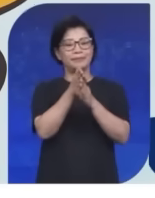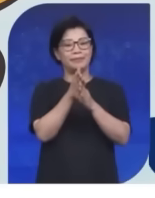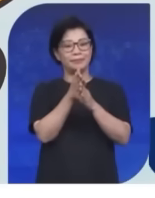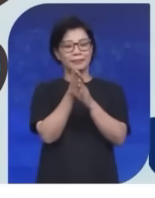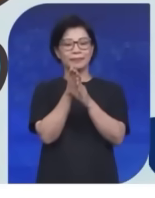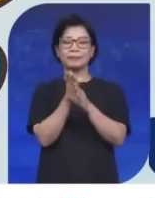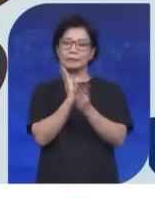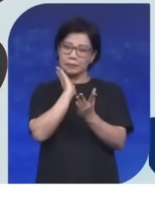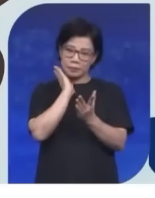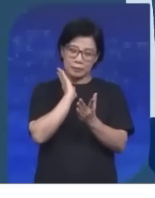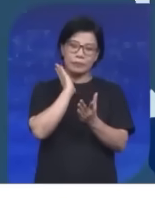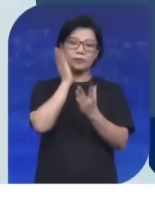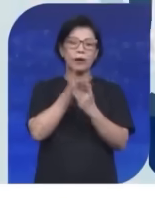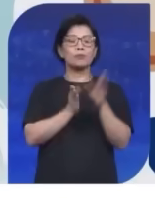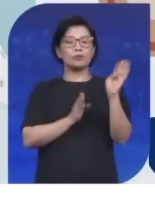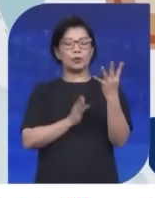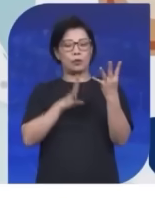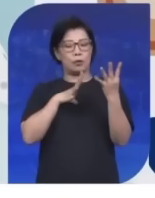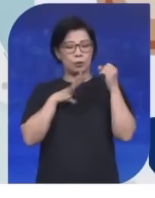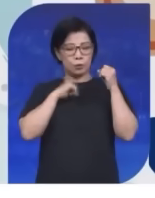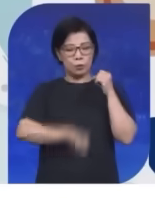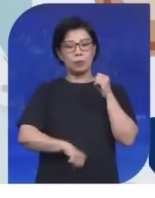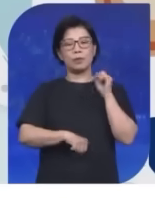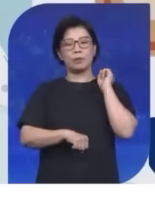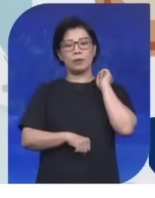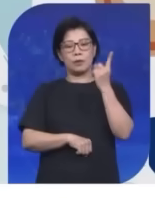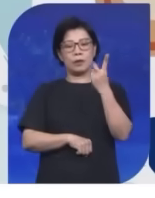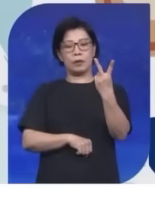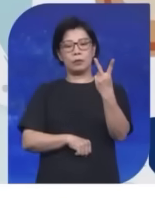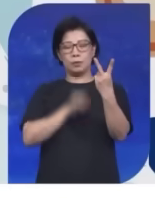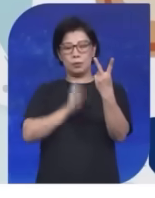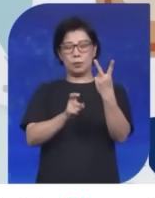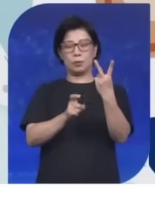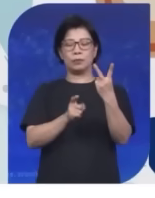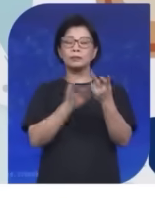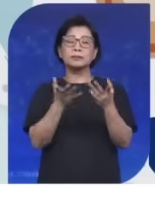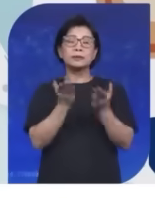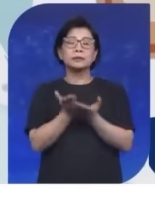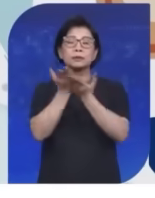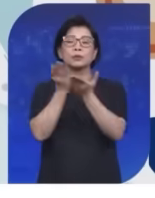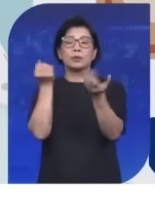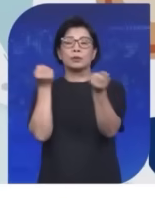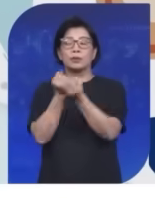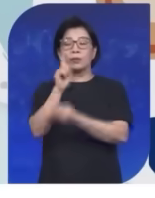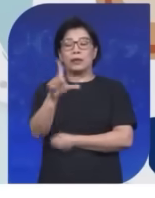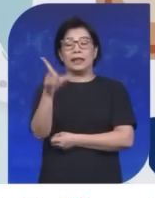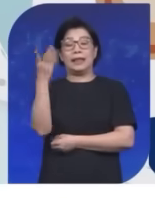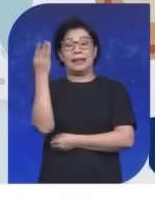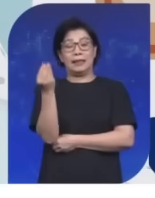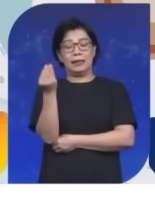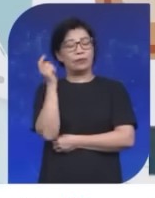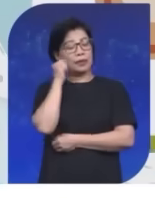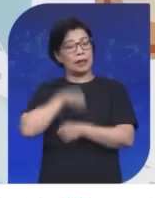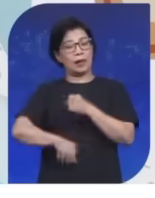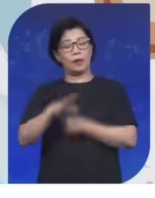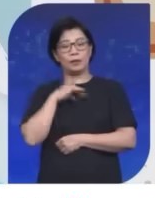biện pháp nhằm khuyến khích sinh đủ 2 con tại các tỉnh, thành phố có mức sinh thấp. Trong đó, đề xuất hỗ trợ một lần bằng tiền khi phụ nữ sinh con